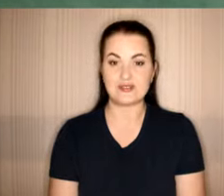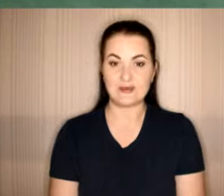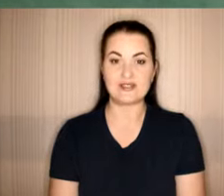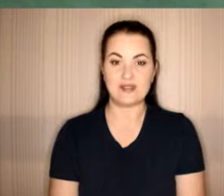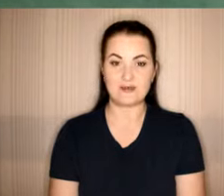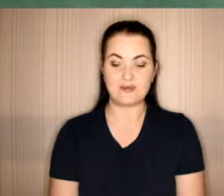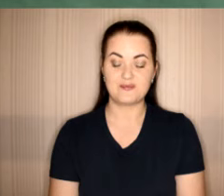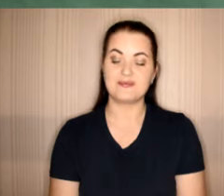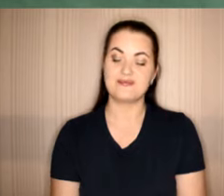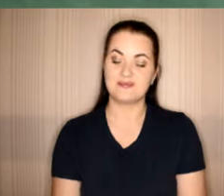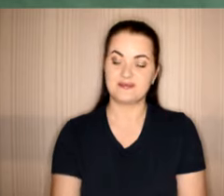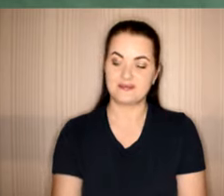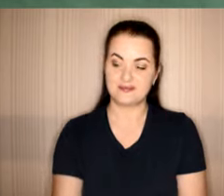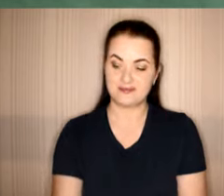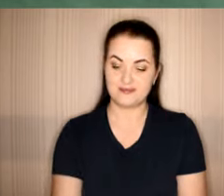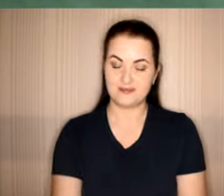зараз ми з вами звіримо.